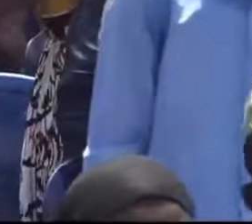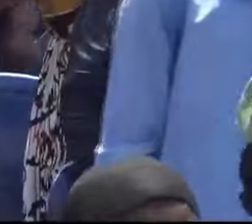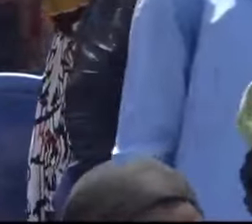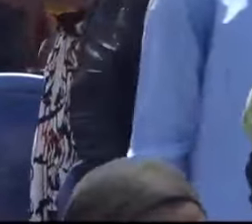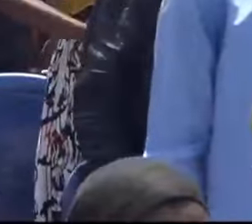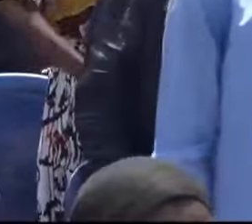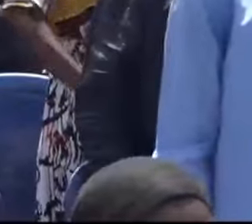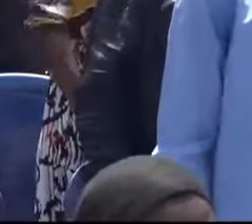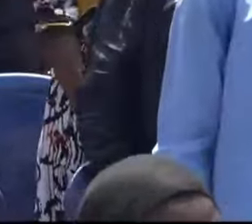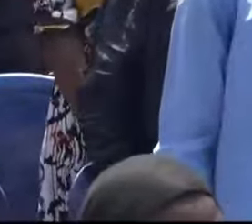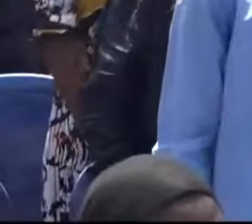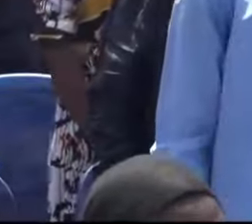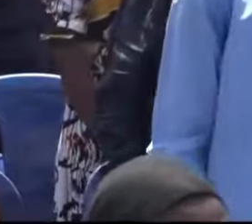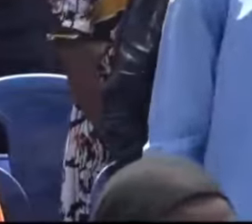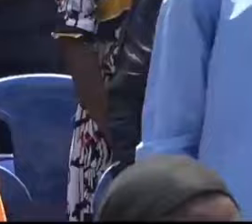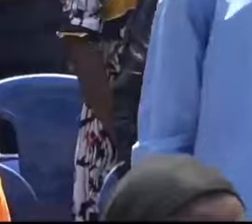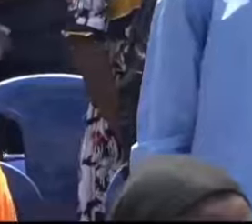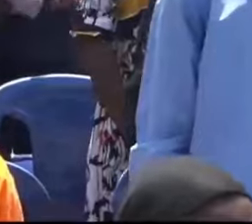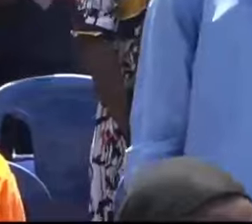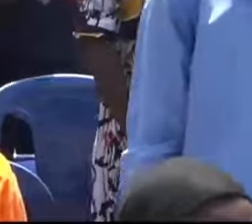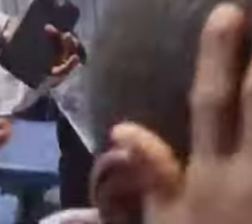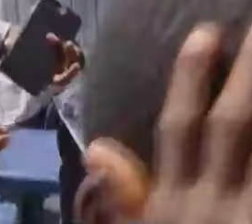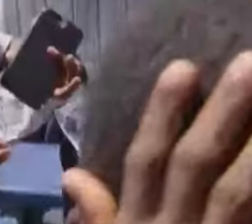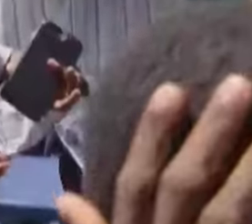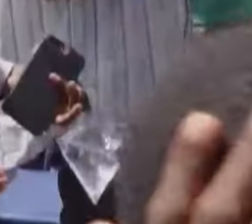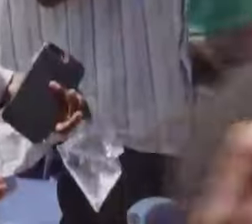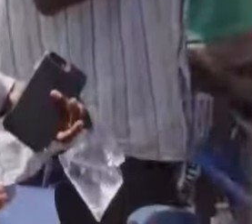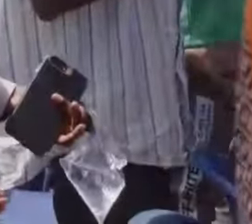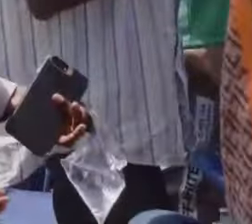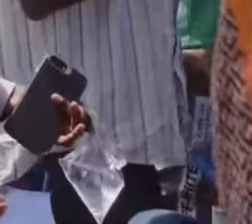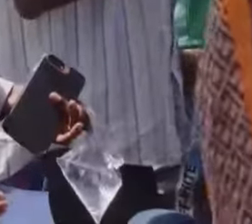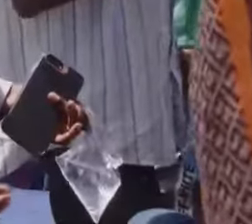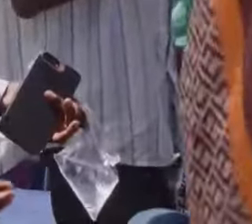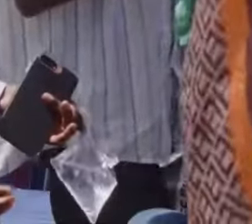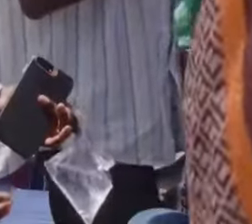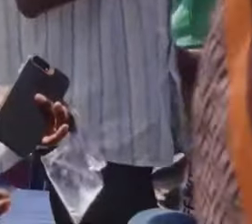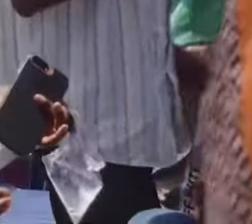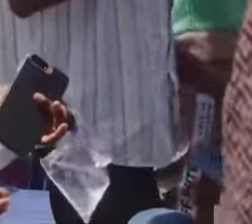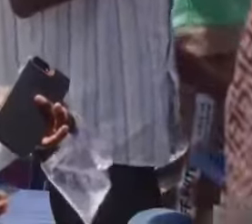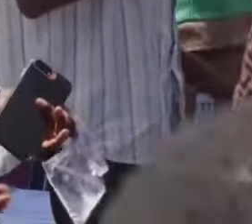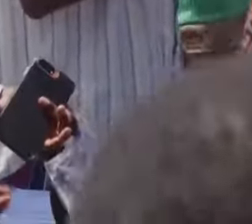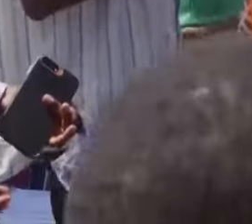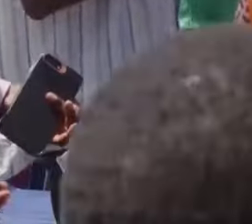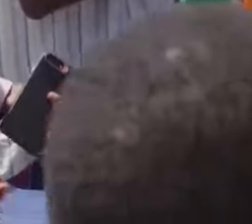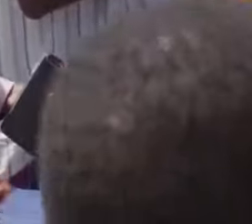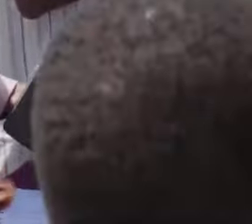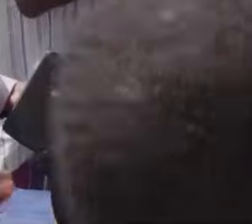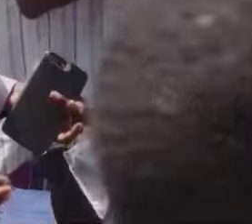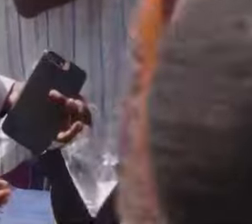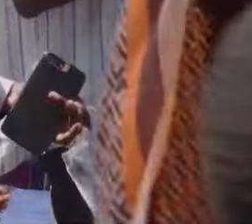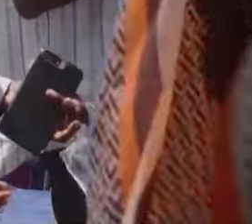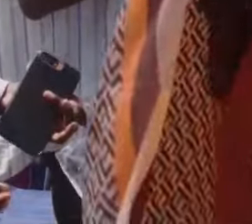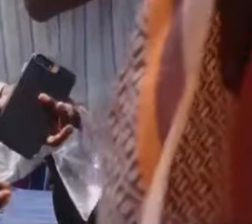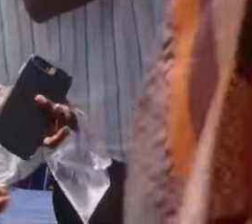main. Et tu marches avec lui pour la gloire. Marcher avec le maître, uni avec